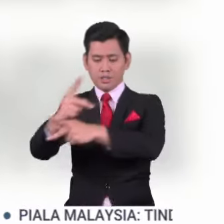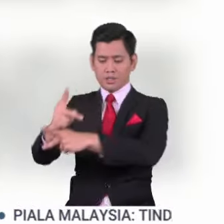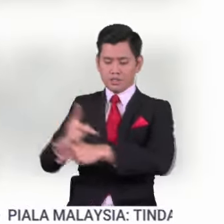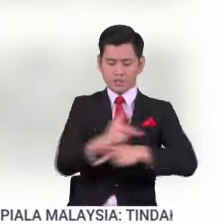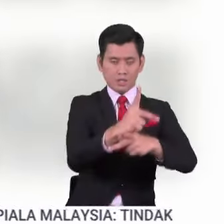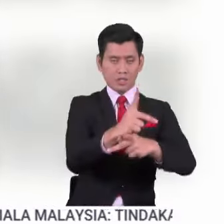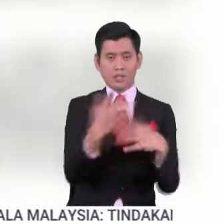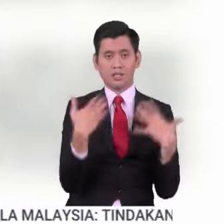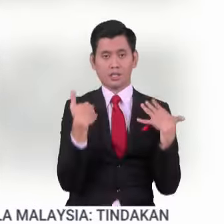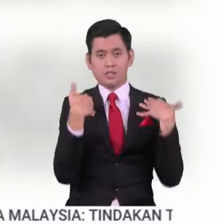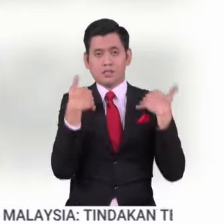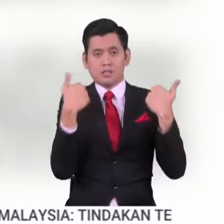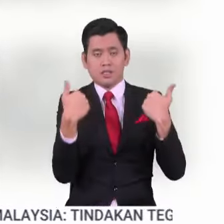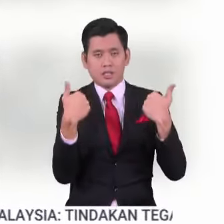akibat jerebu